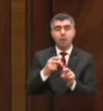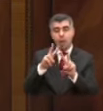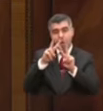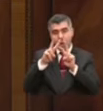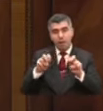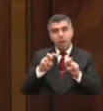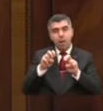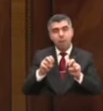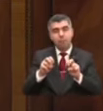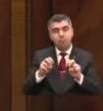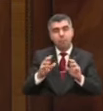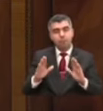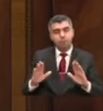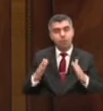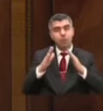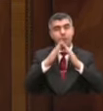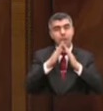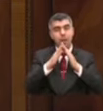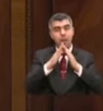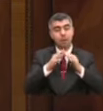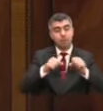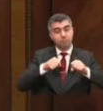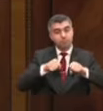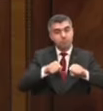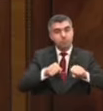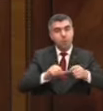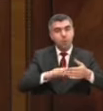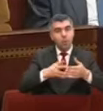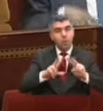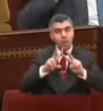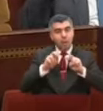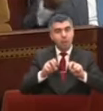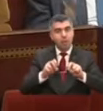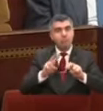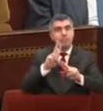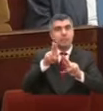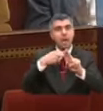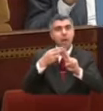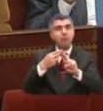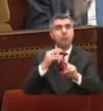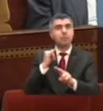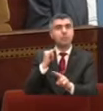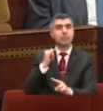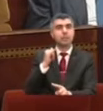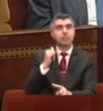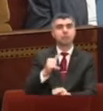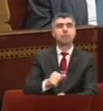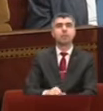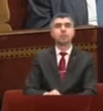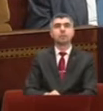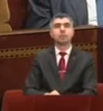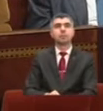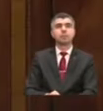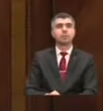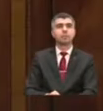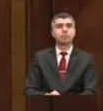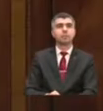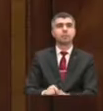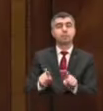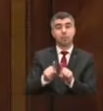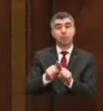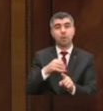ماشي معقول قلتها جاوبتك استاذ جاوبت كم من مره هنا جاوبت كم من مره هنا قلت ما عندناش